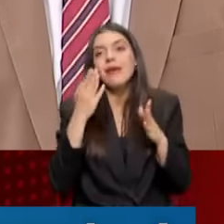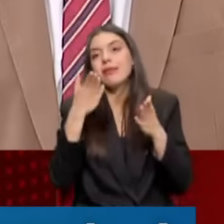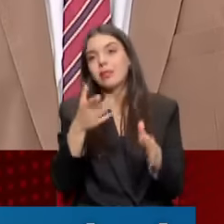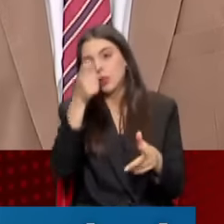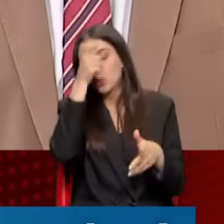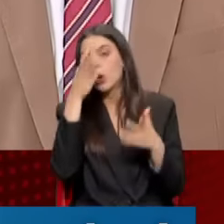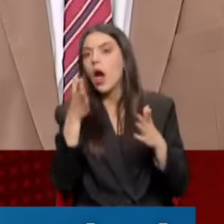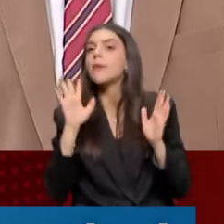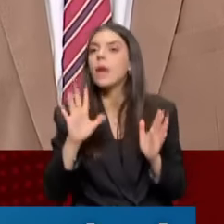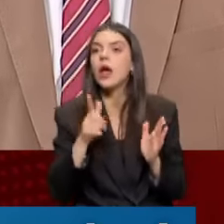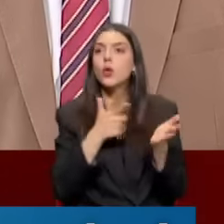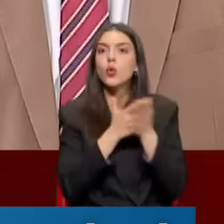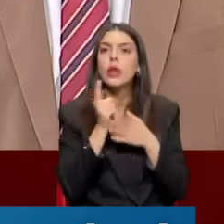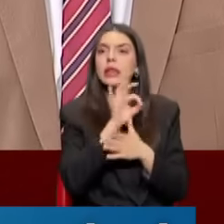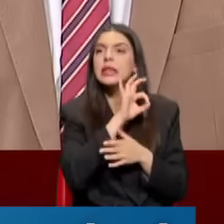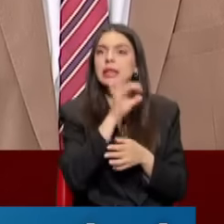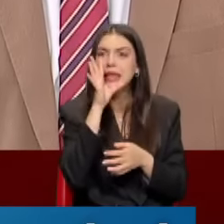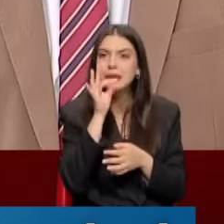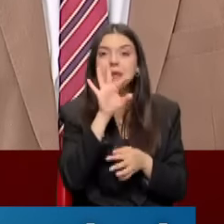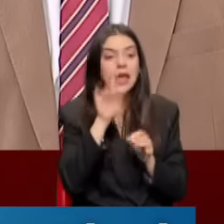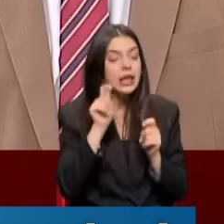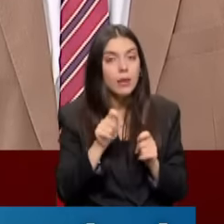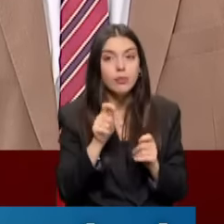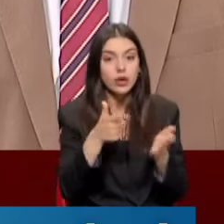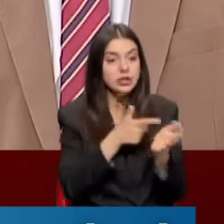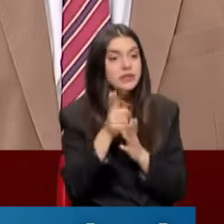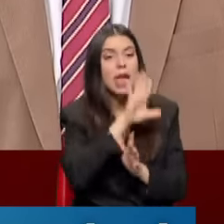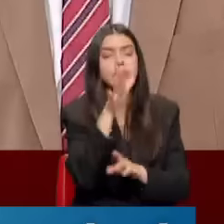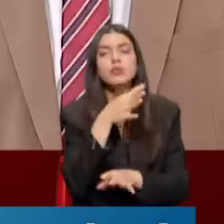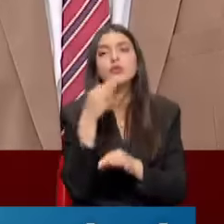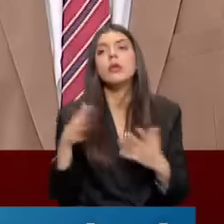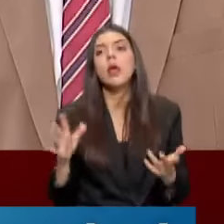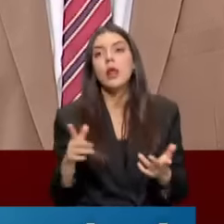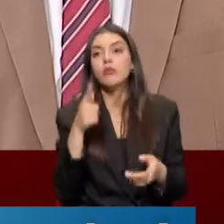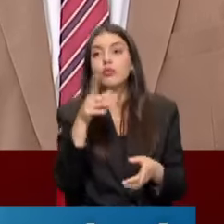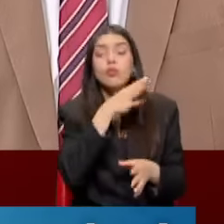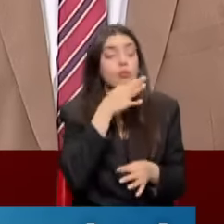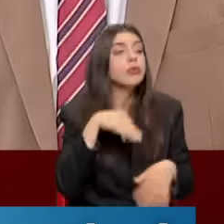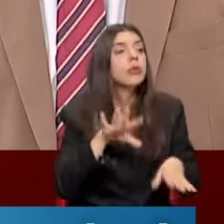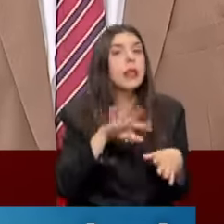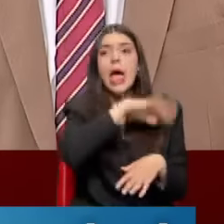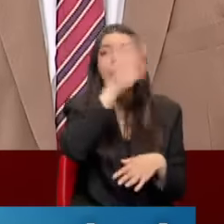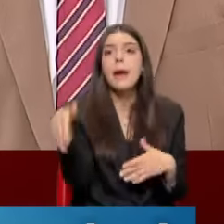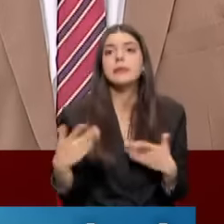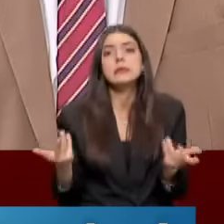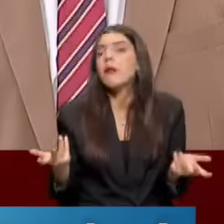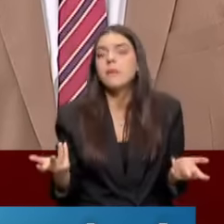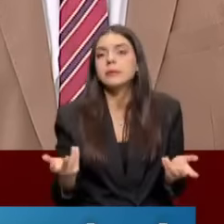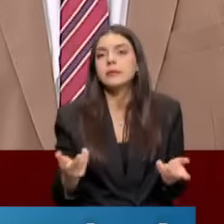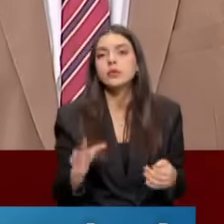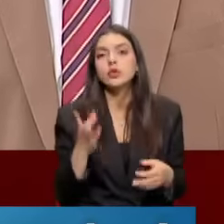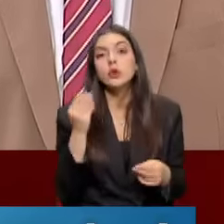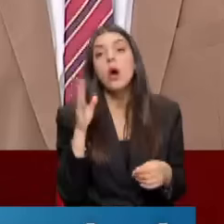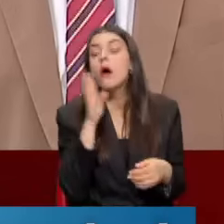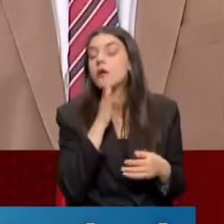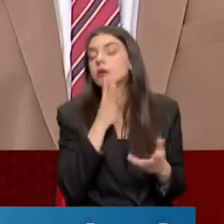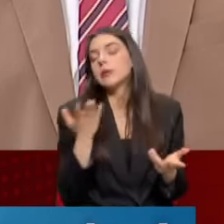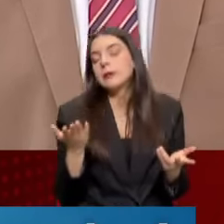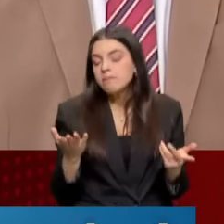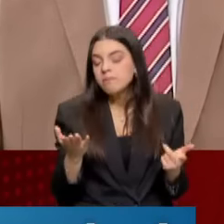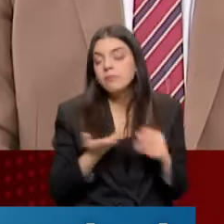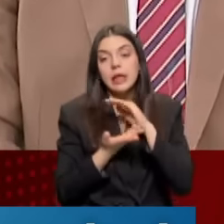bunların hiçbirini üreten mutlu değil bu ülkede bunları üretenler dahi mutlu değil gerisi ne yapsın Evet aynen öyle çok acı geçtiğimiz